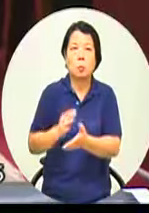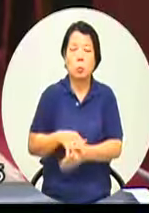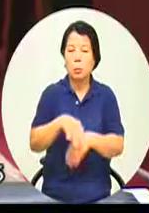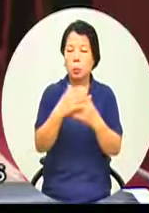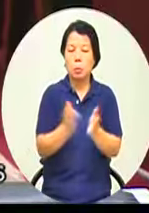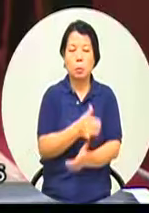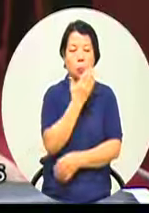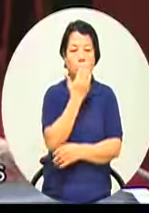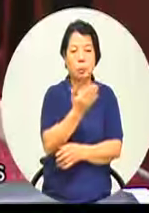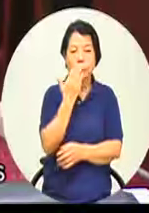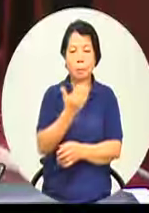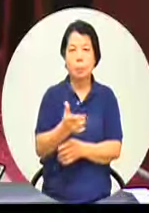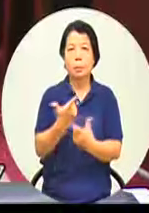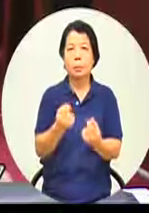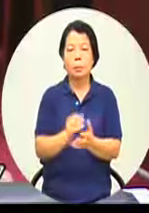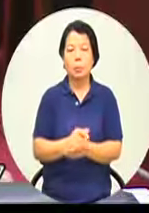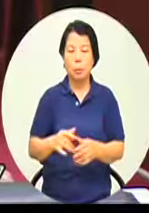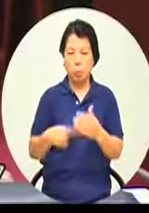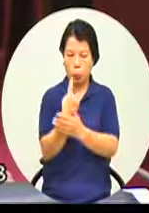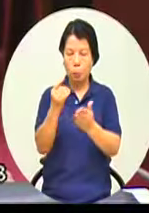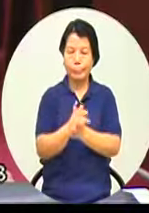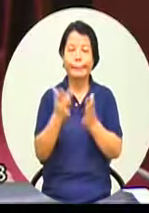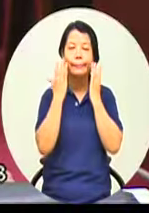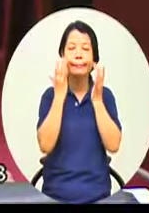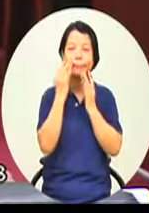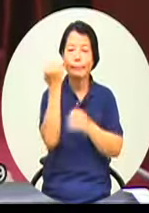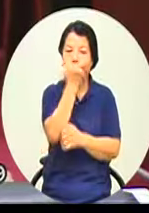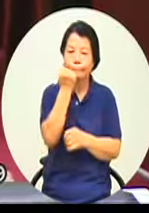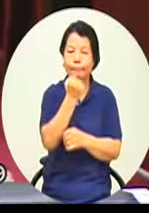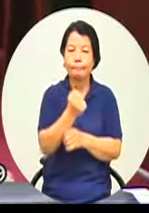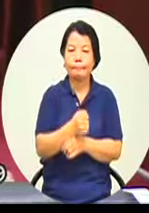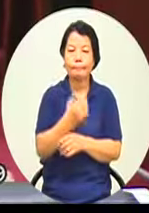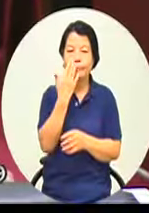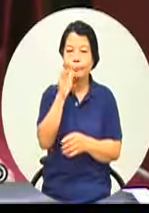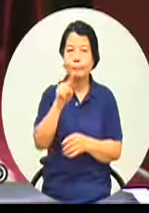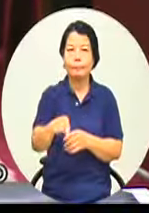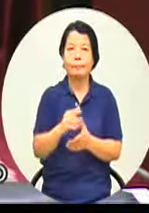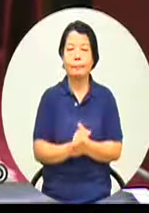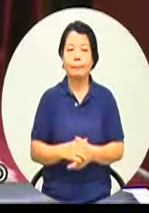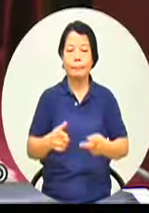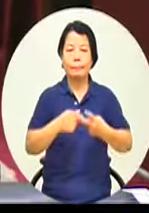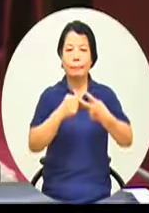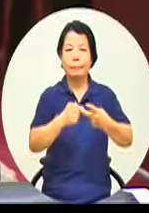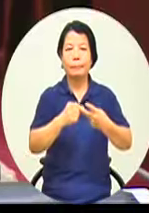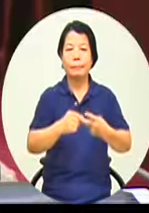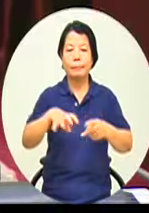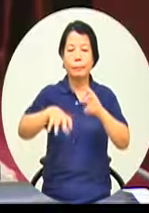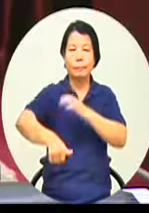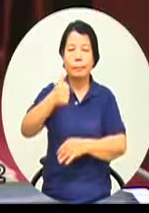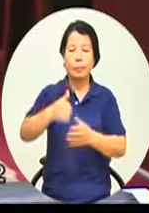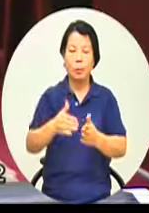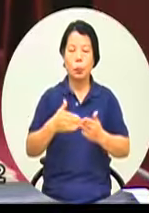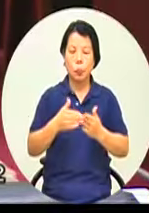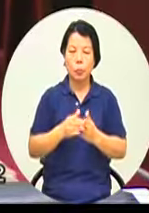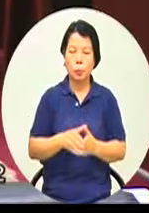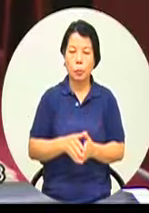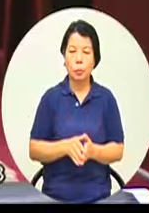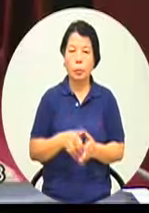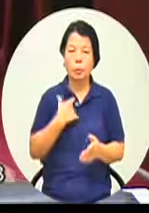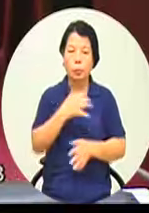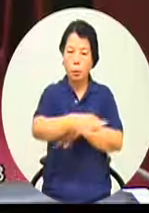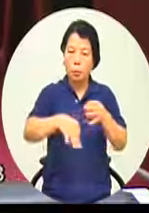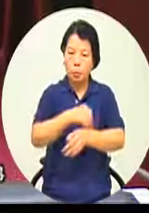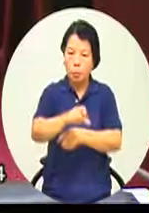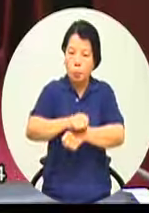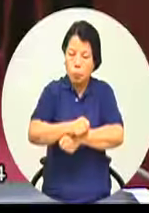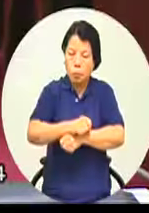啊，都菜场赢而已。所以第二个机制，局长，本席要抛出一个经济学的概